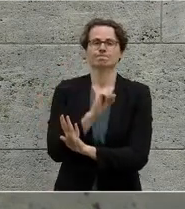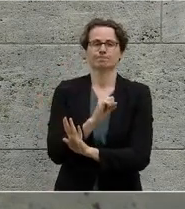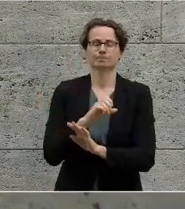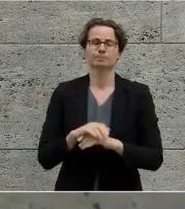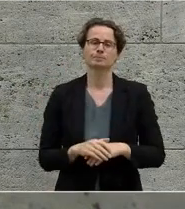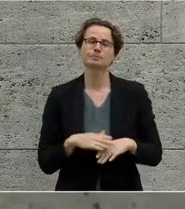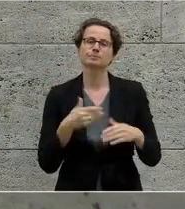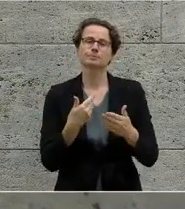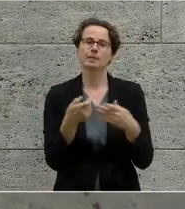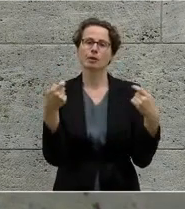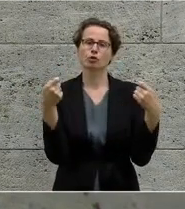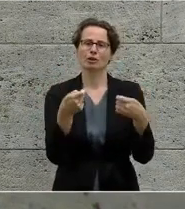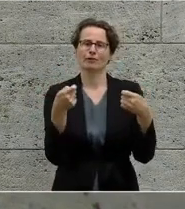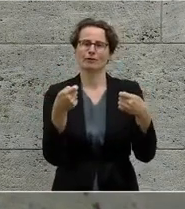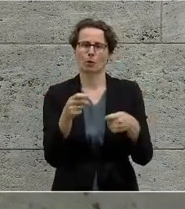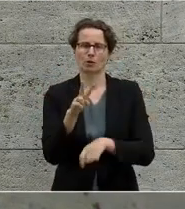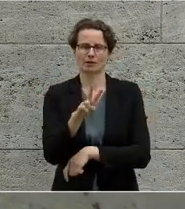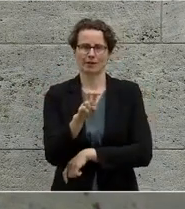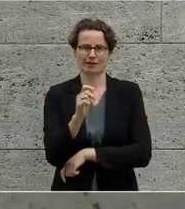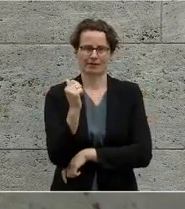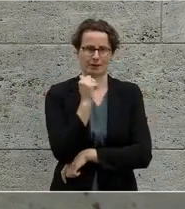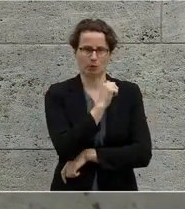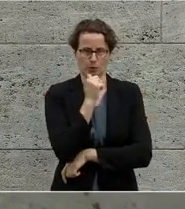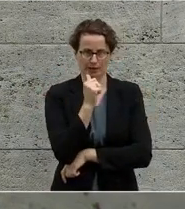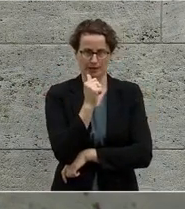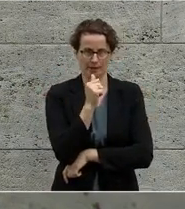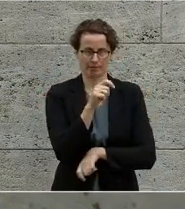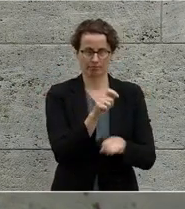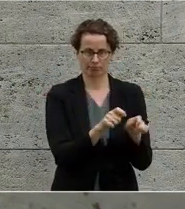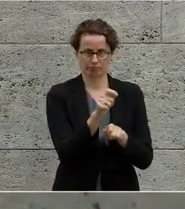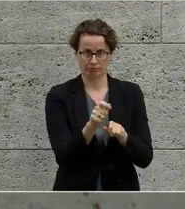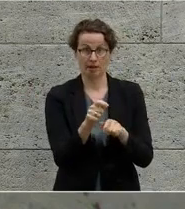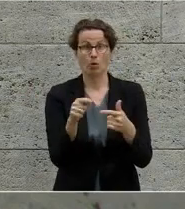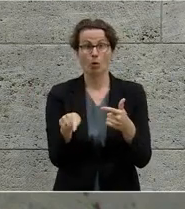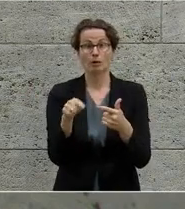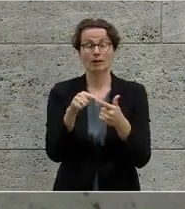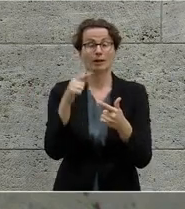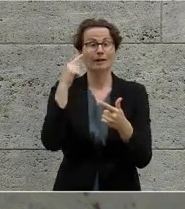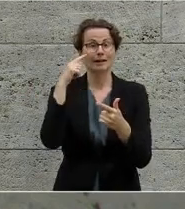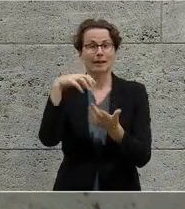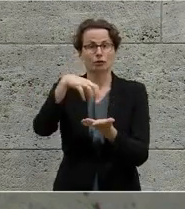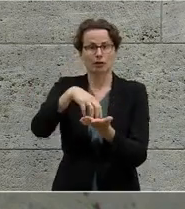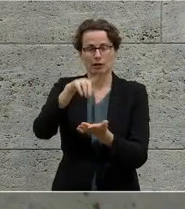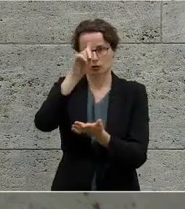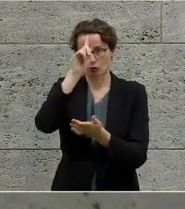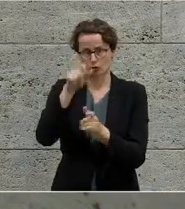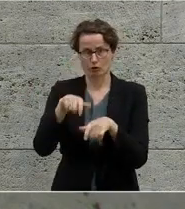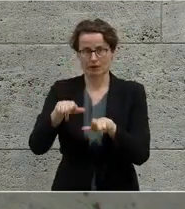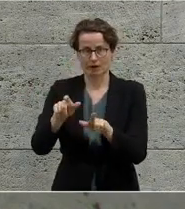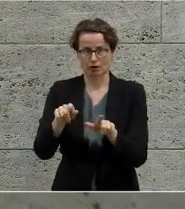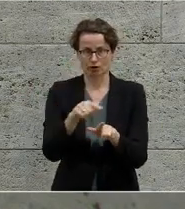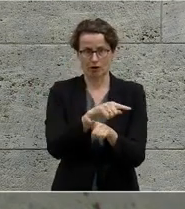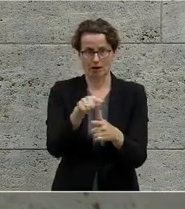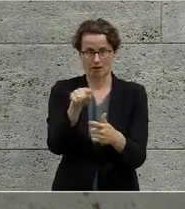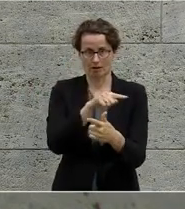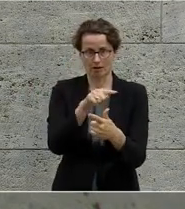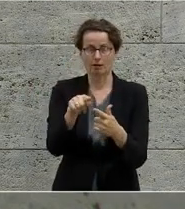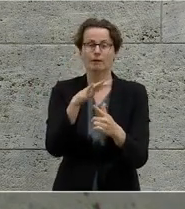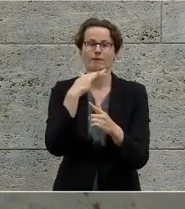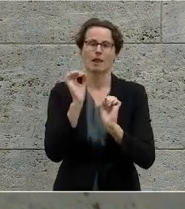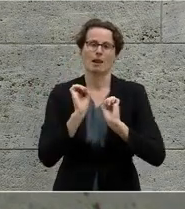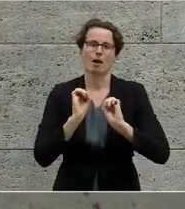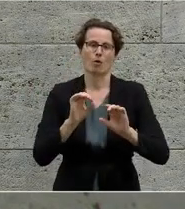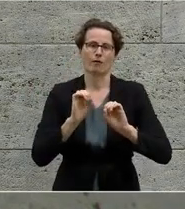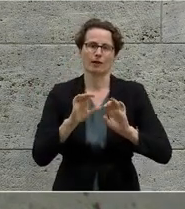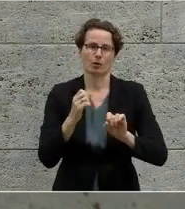Stiftung 20. Juli und auch die Gedenkstätte Deutscher Widerstand leisten hier